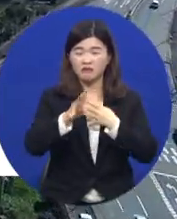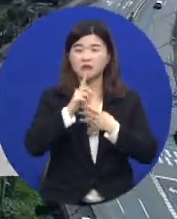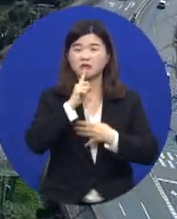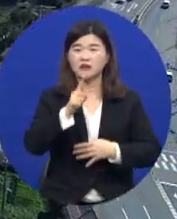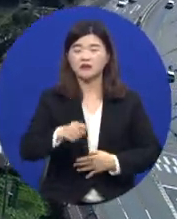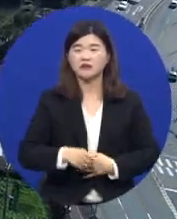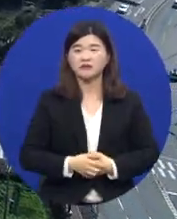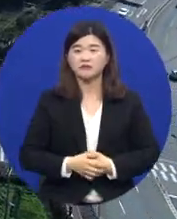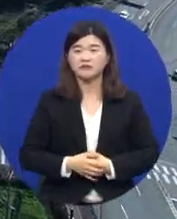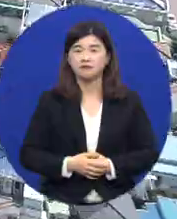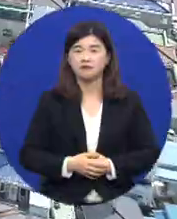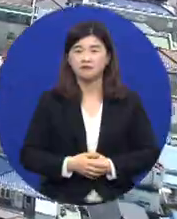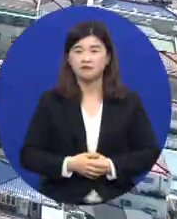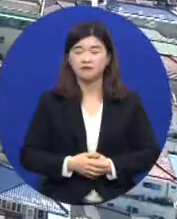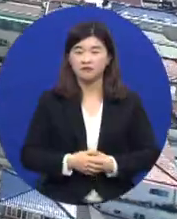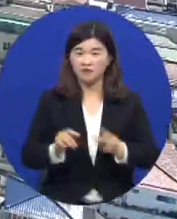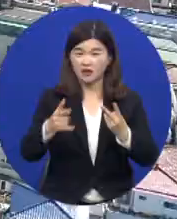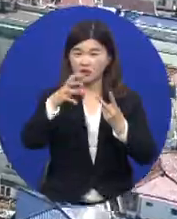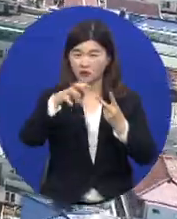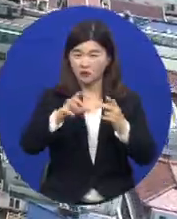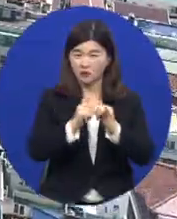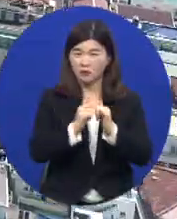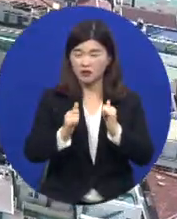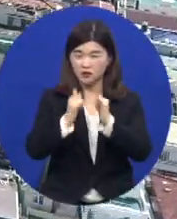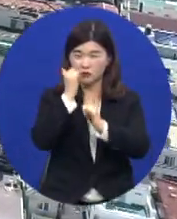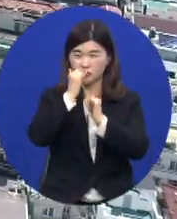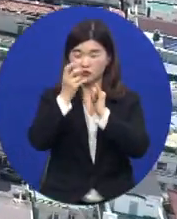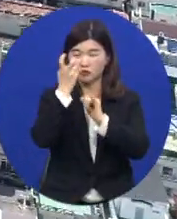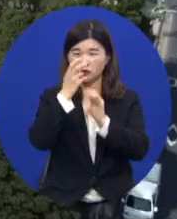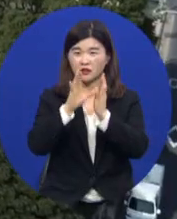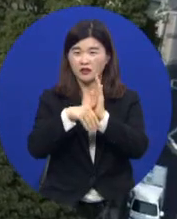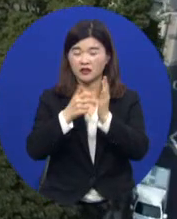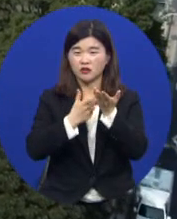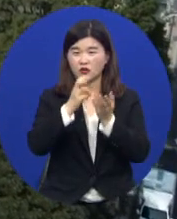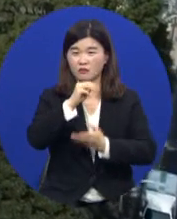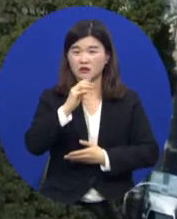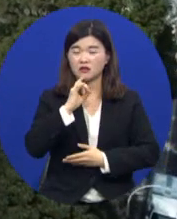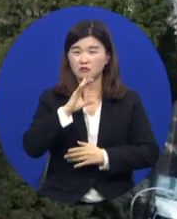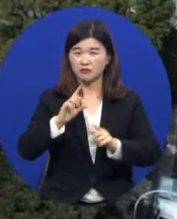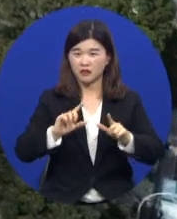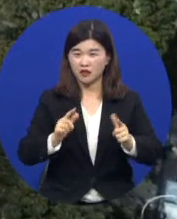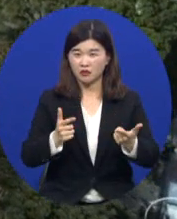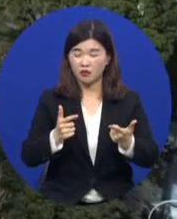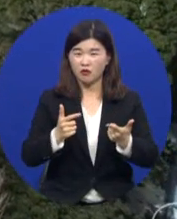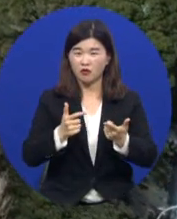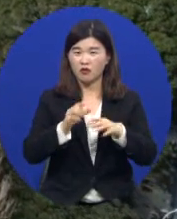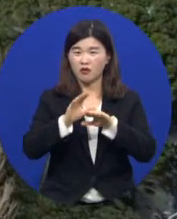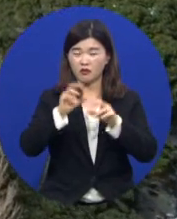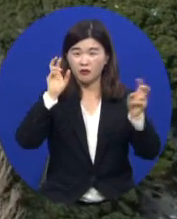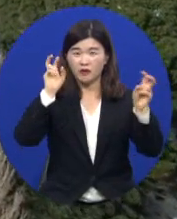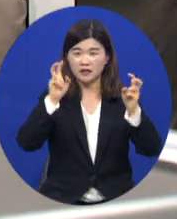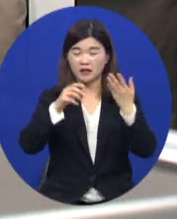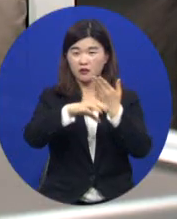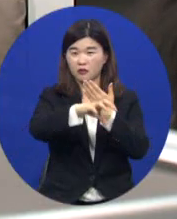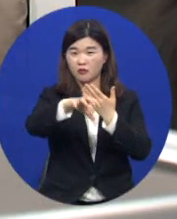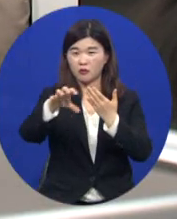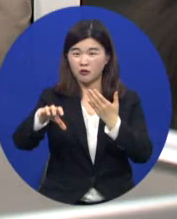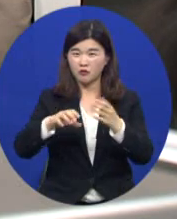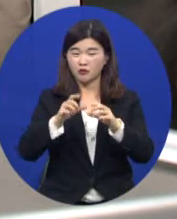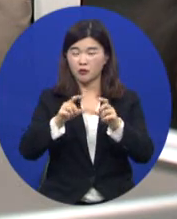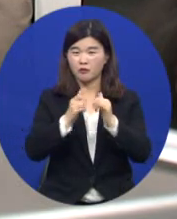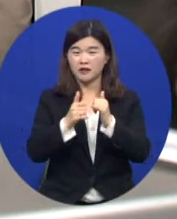것입니다. 제2공항 도민 여론조사는 제주 MBC를 비롯한 도내 언론사 9개사가 도민